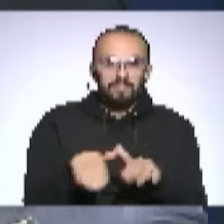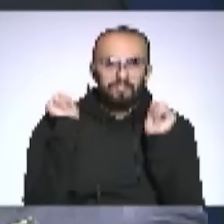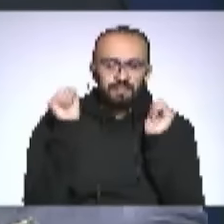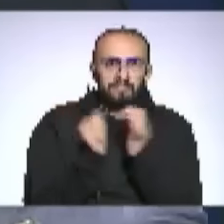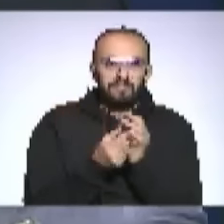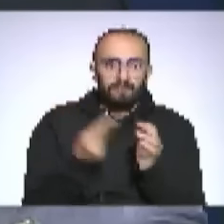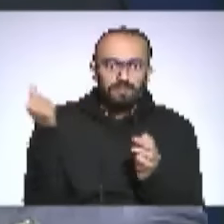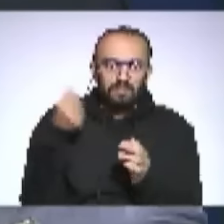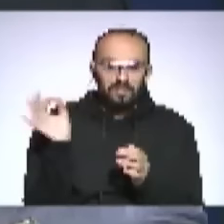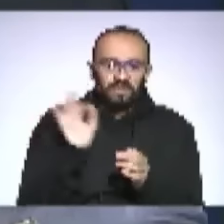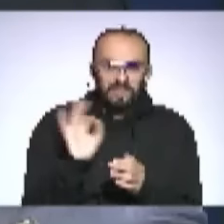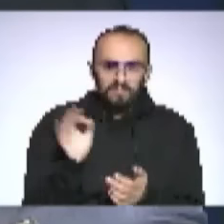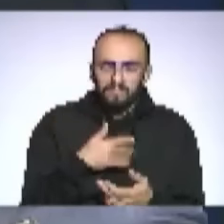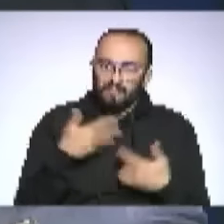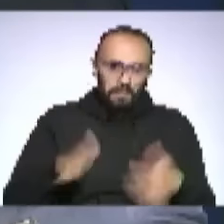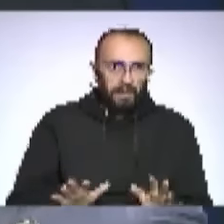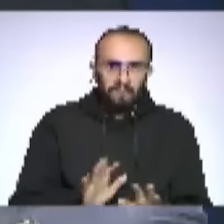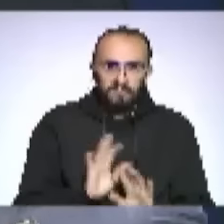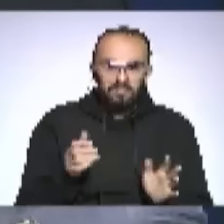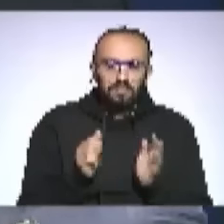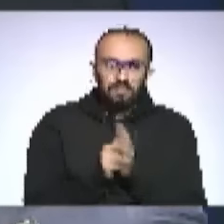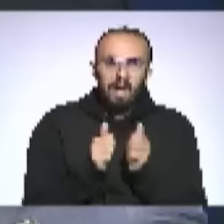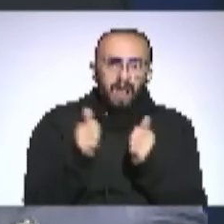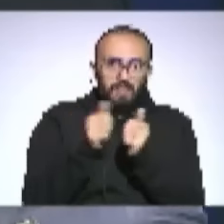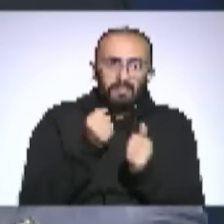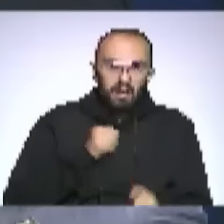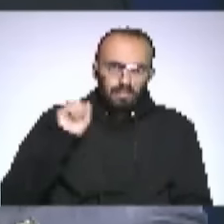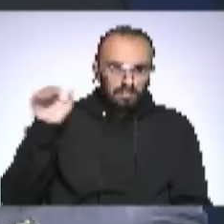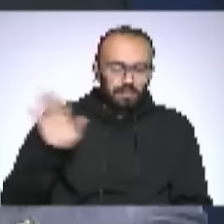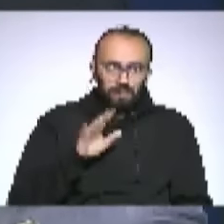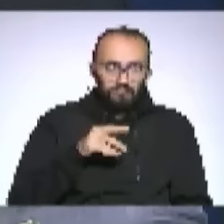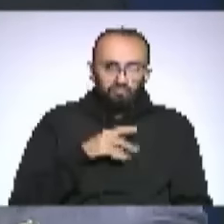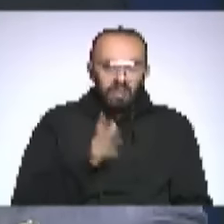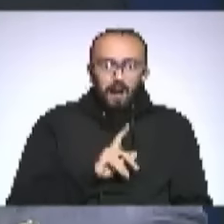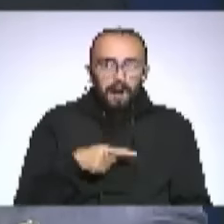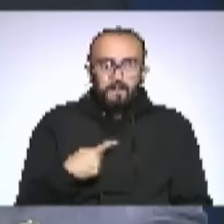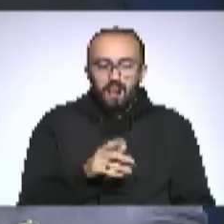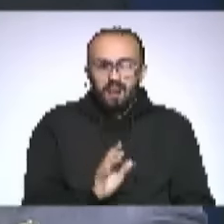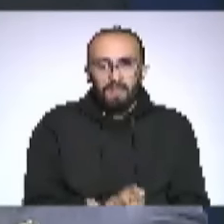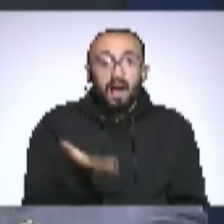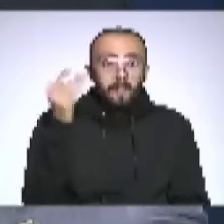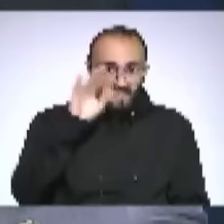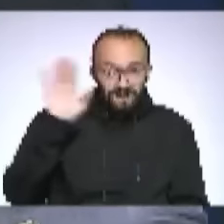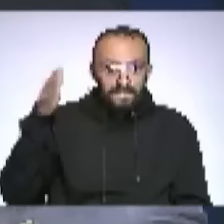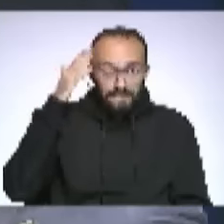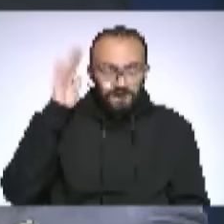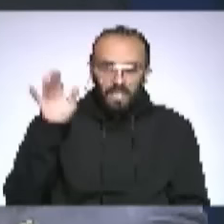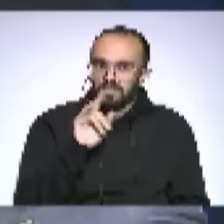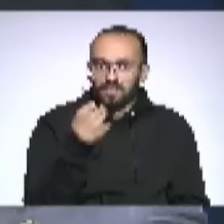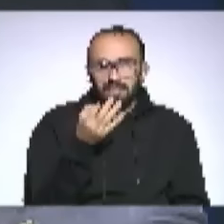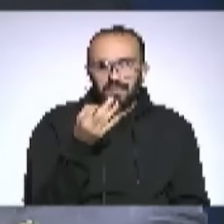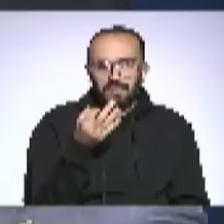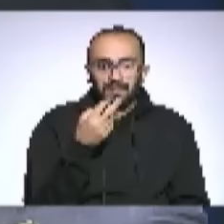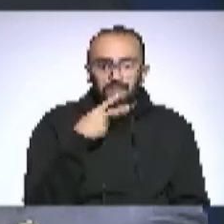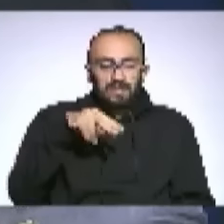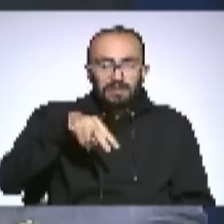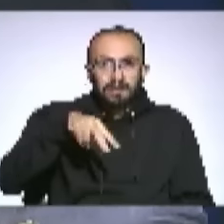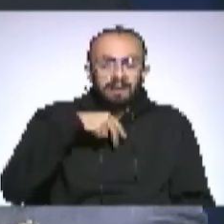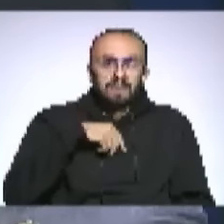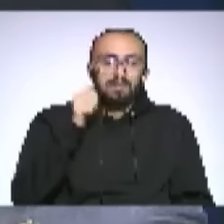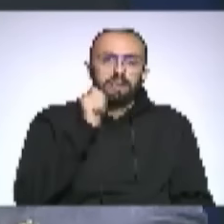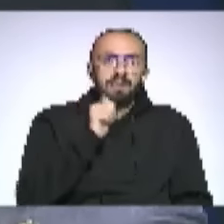وامشي تروحي فين ع انا تعبت مش قادره هروح عند اهلي عشان انا تعبت مش قادره كمل رحتي عند اهلك قبل كده لا ما رحتش انا بقي ثمان سنين